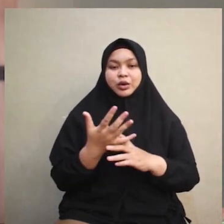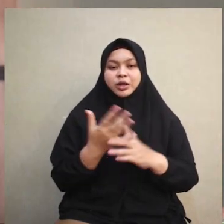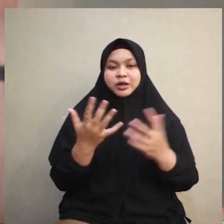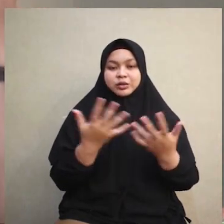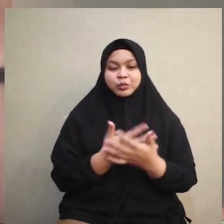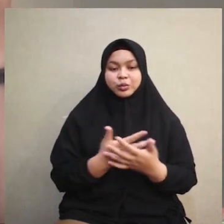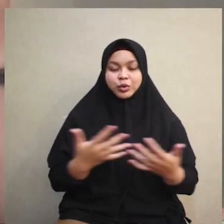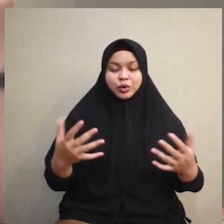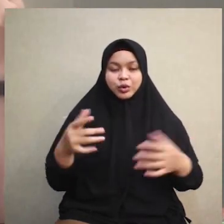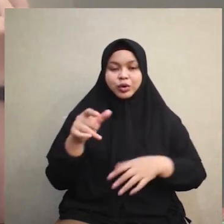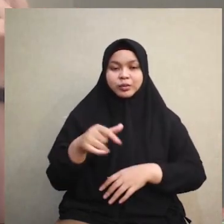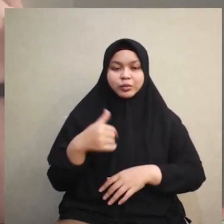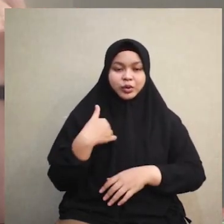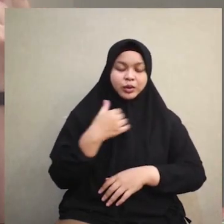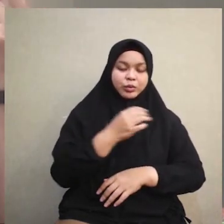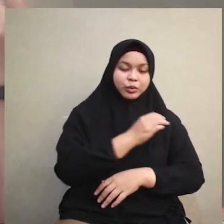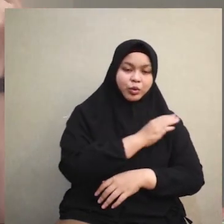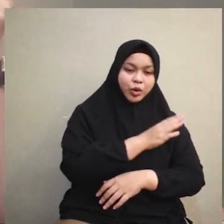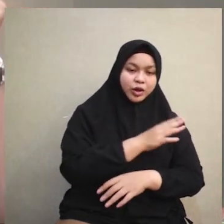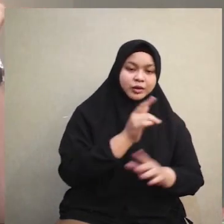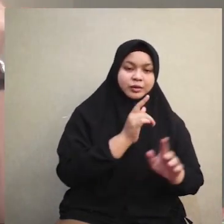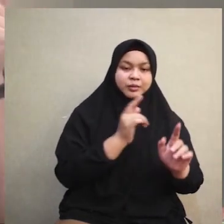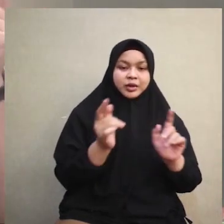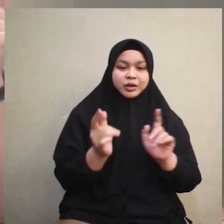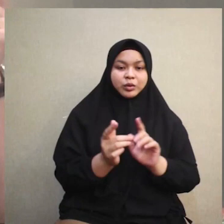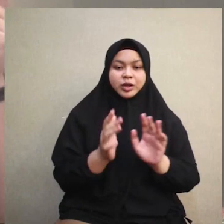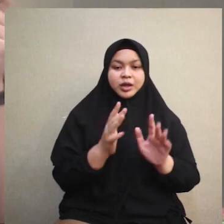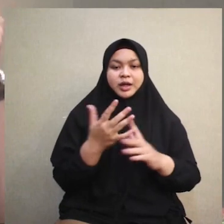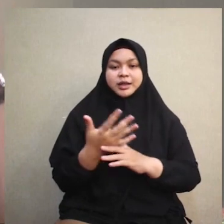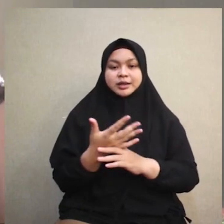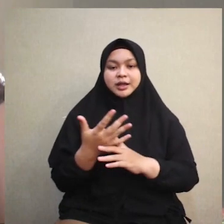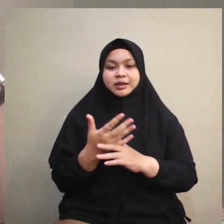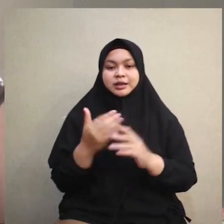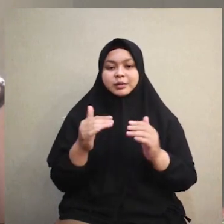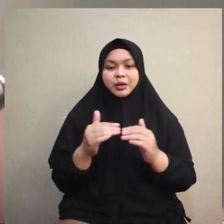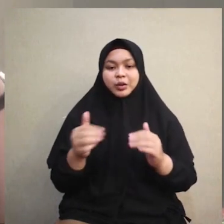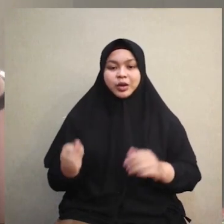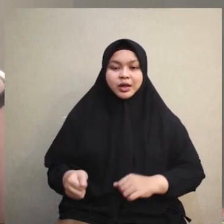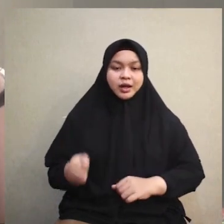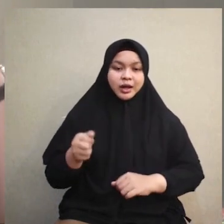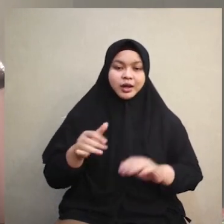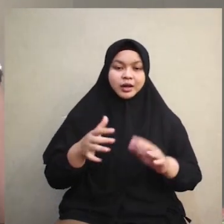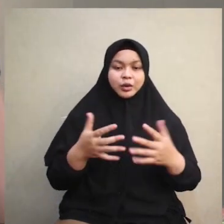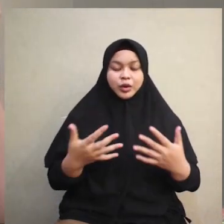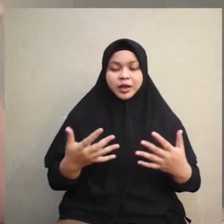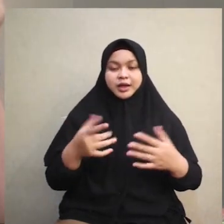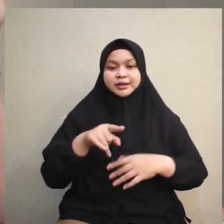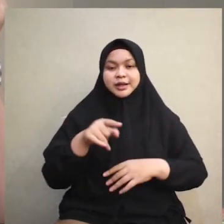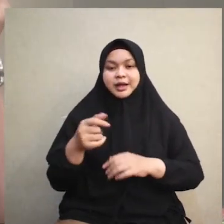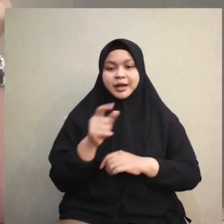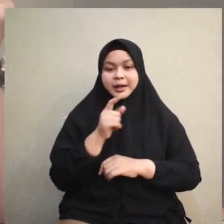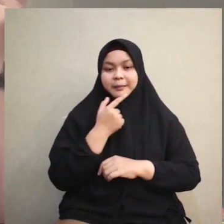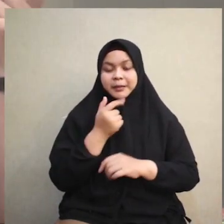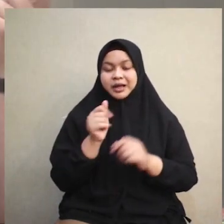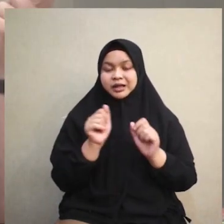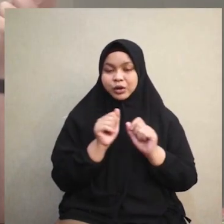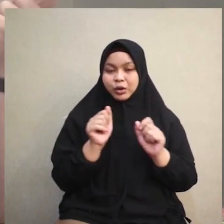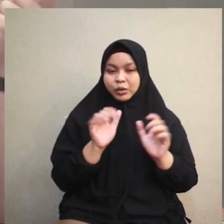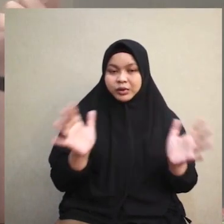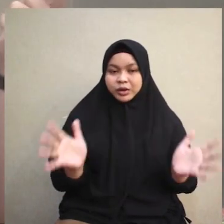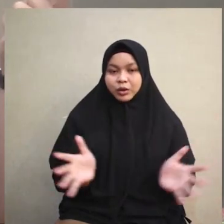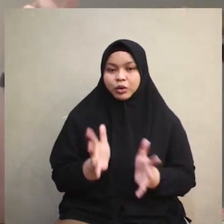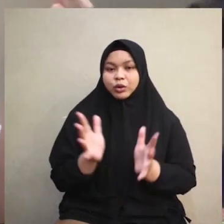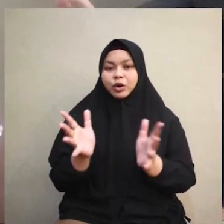juga berpotensi berurusan dengan urusan akses pada keadilan nah sehingga urgensi untuk mendorong